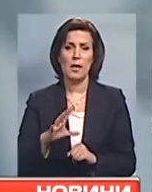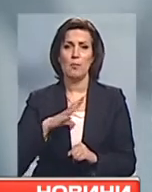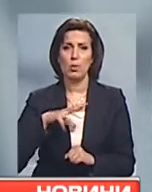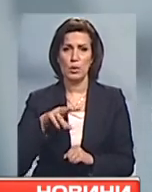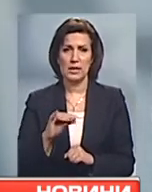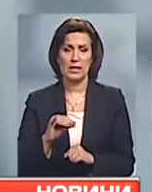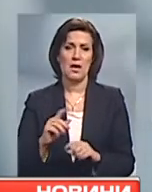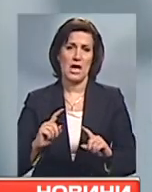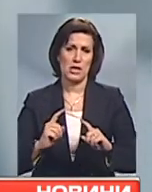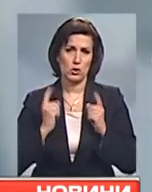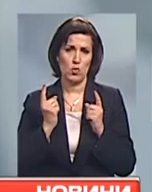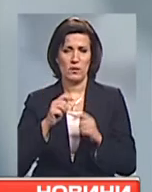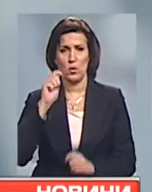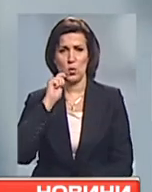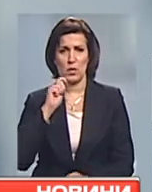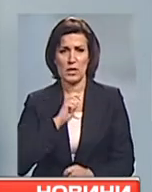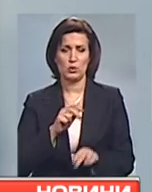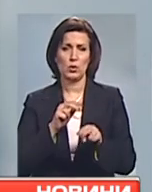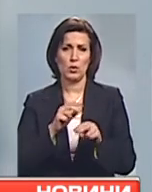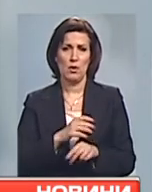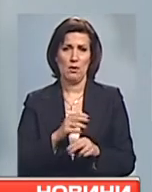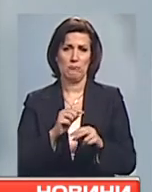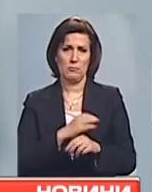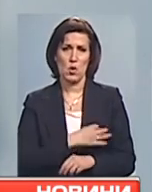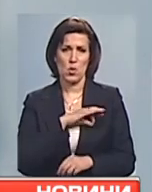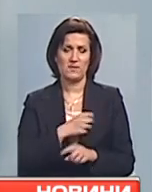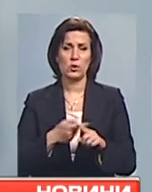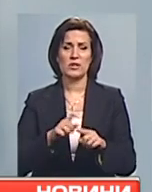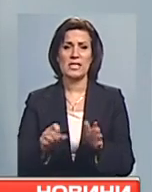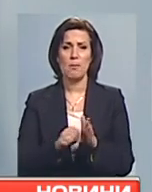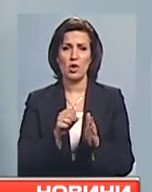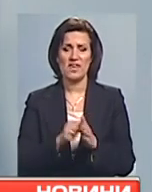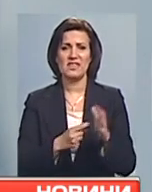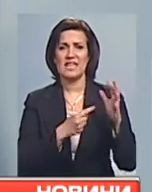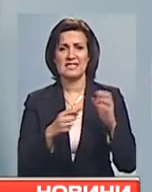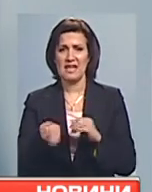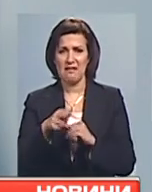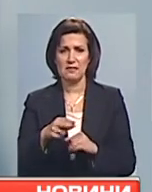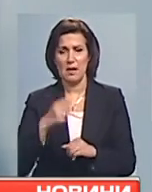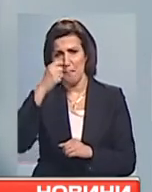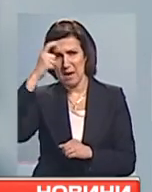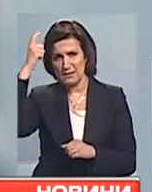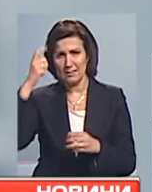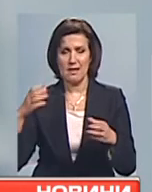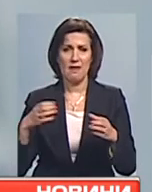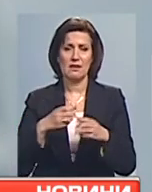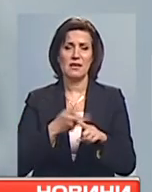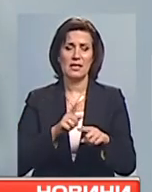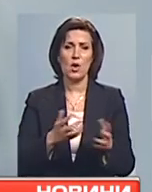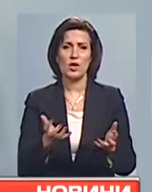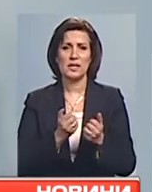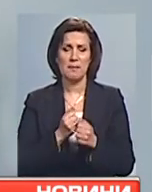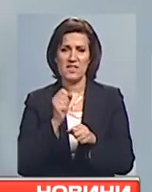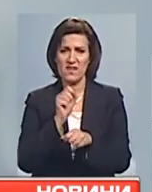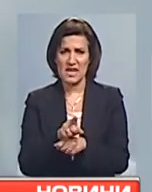були заарештовані українською контррозвідкою. Це бойовики десант «Партизан Глобус», які